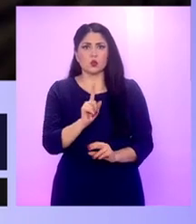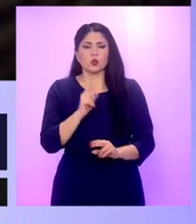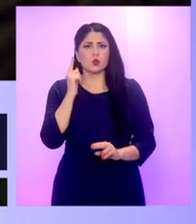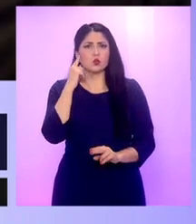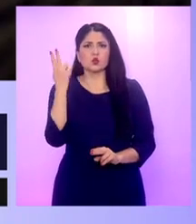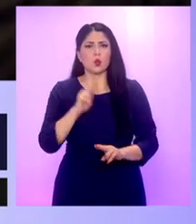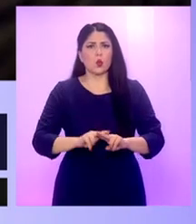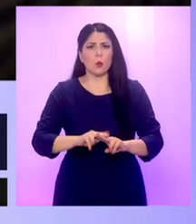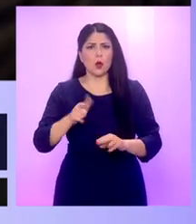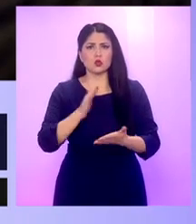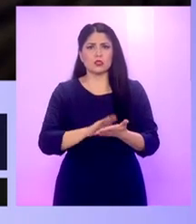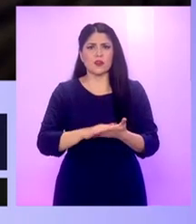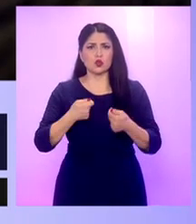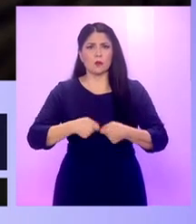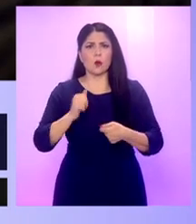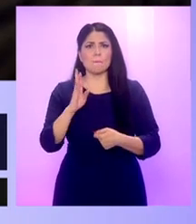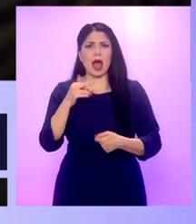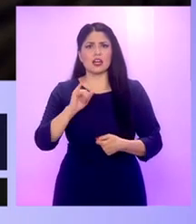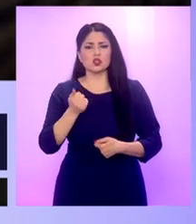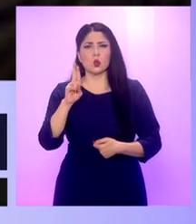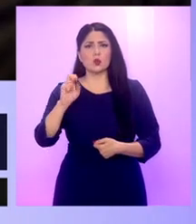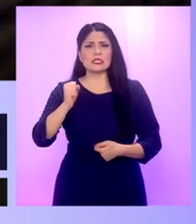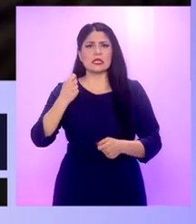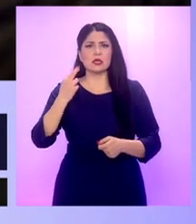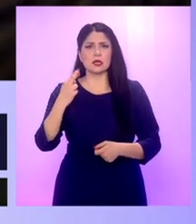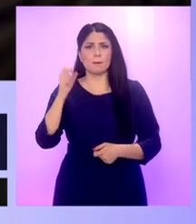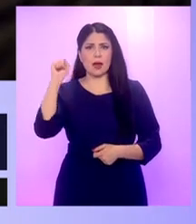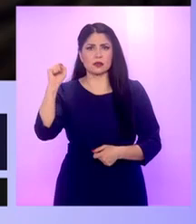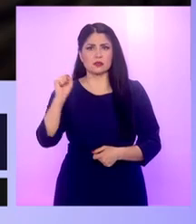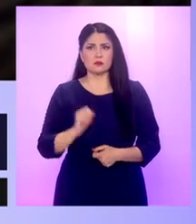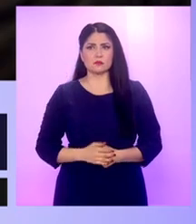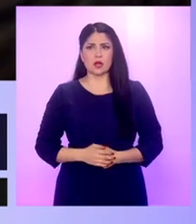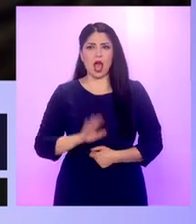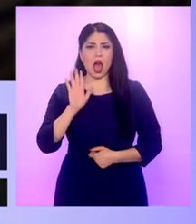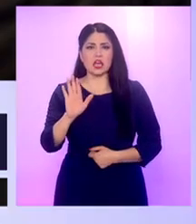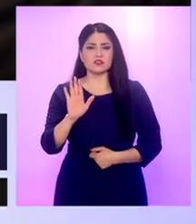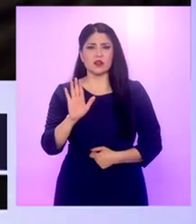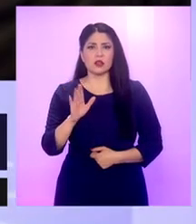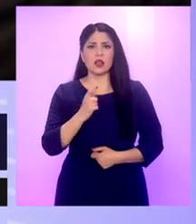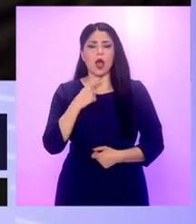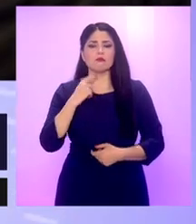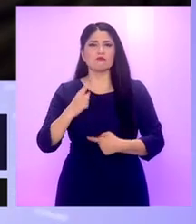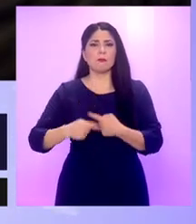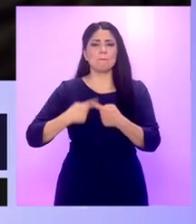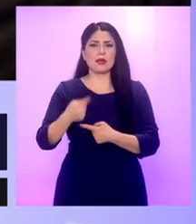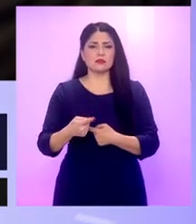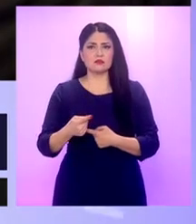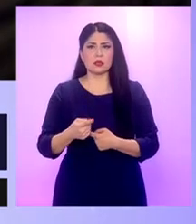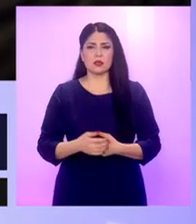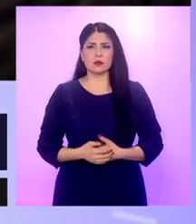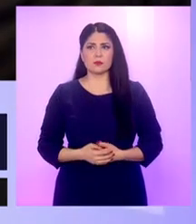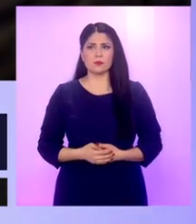cum pot justifica domnii Barna și cei de la USR un asemenea, trecerea peste un